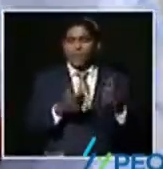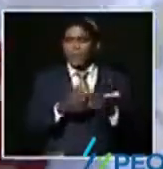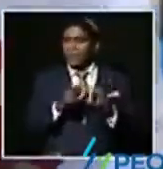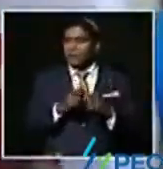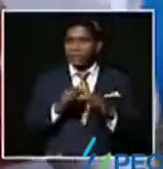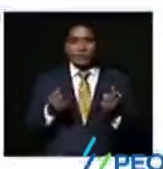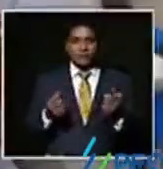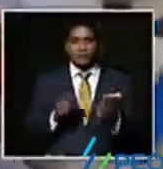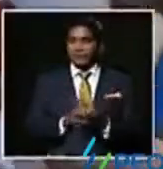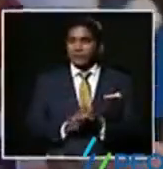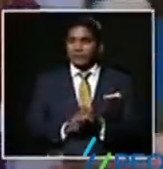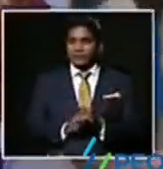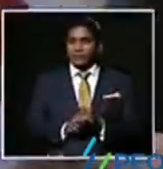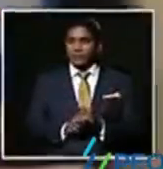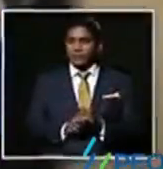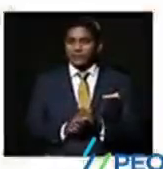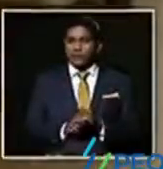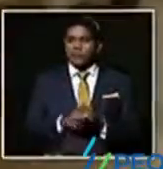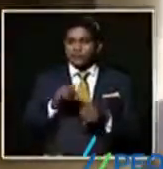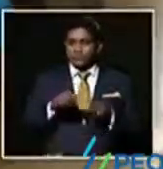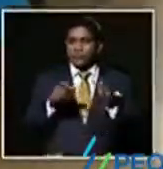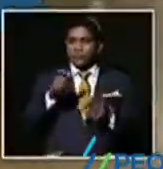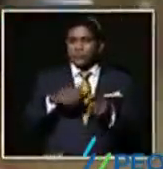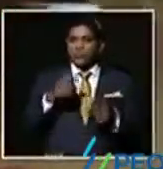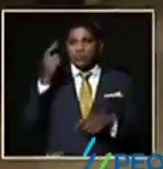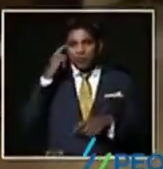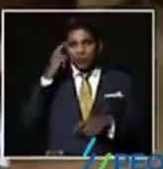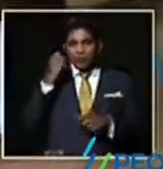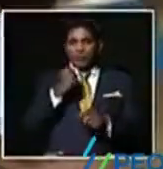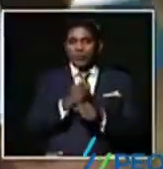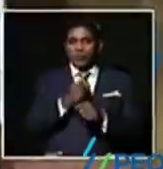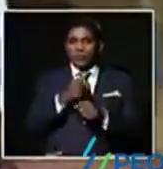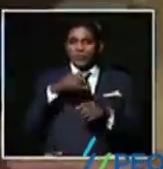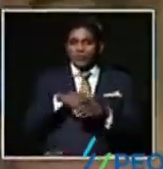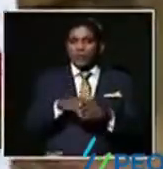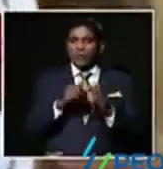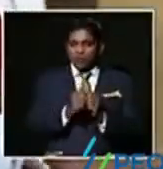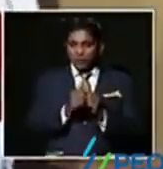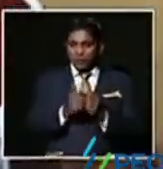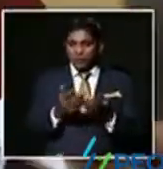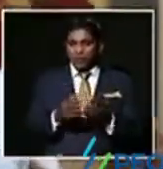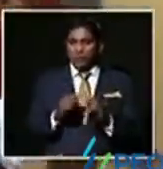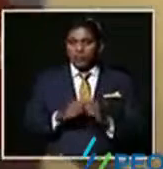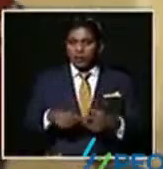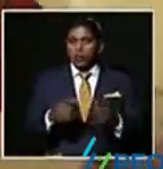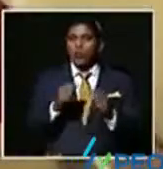තරහක් නෑ නුත් ඉතින් දැන් දැනගන්න ඕන ආණ්ඩුවක වැඩ කරනකොට කොහොමද වැඩ කරන්න ඕන.